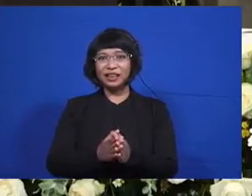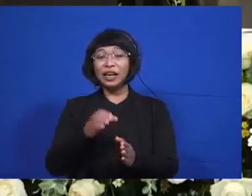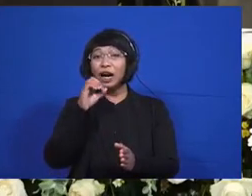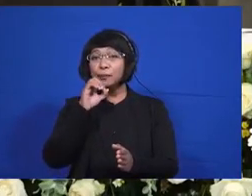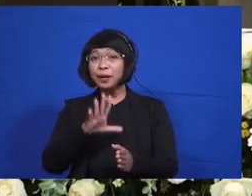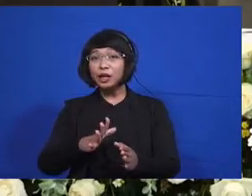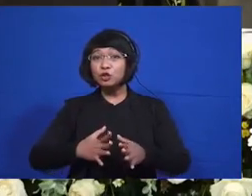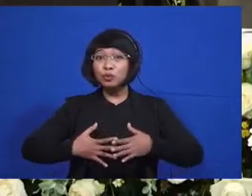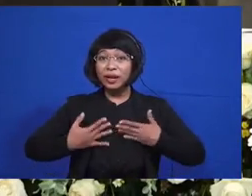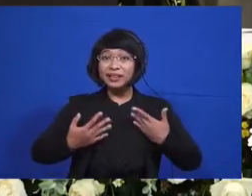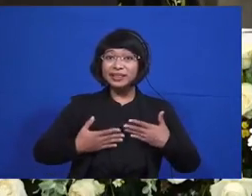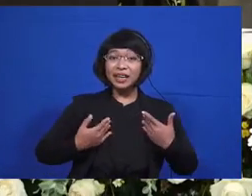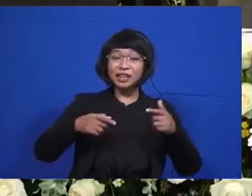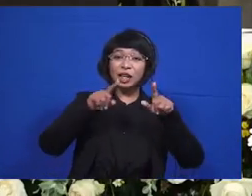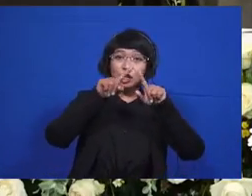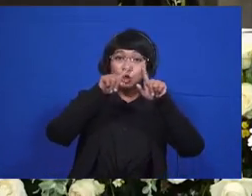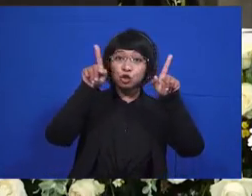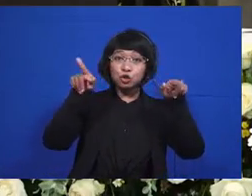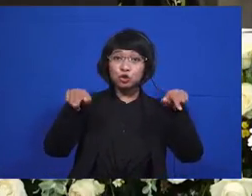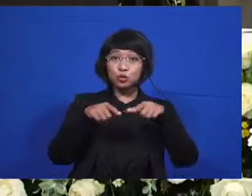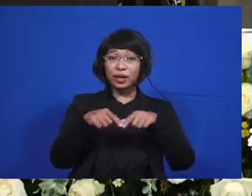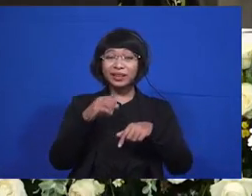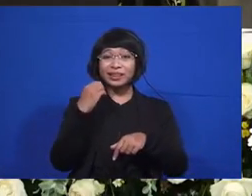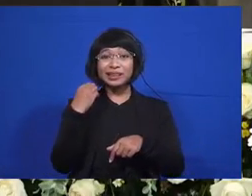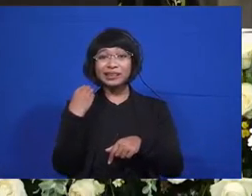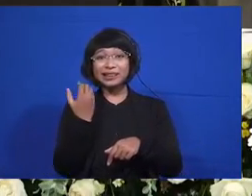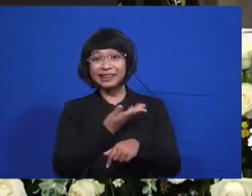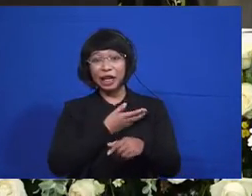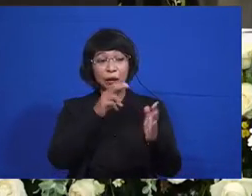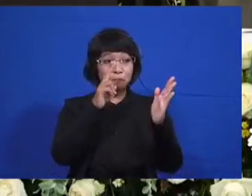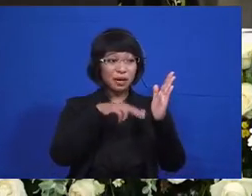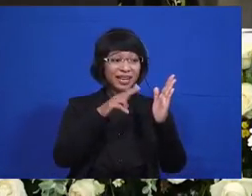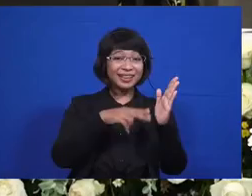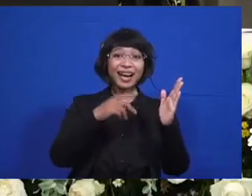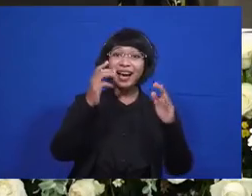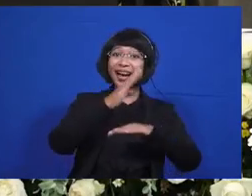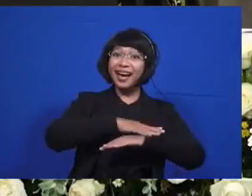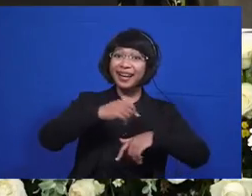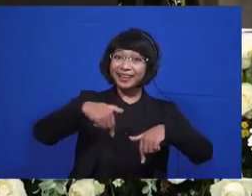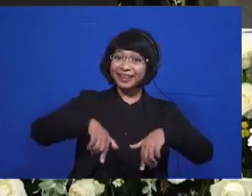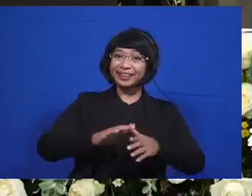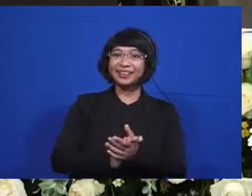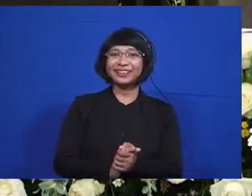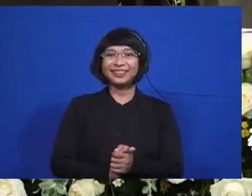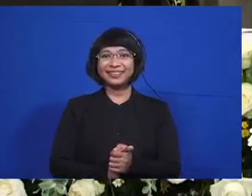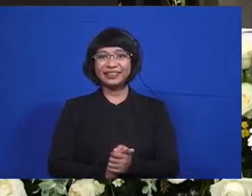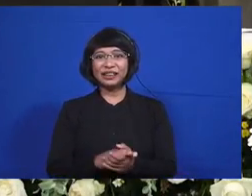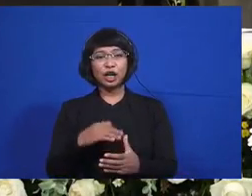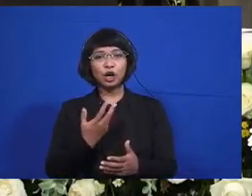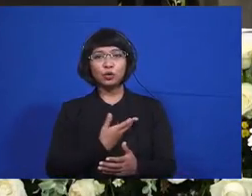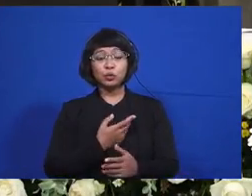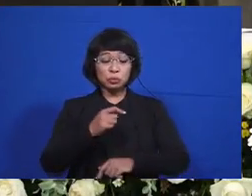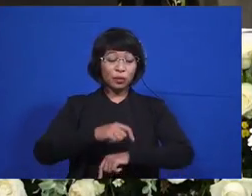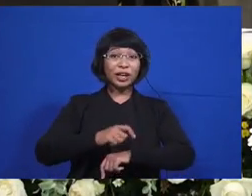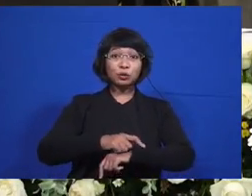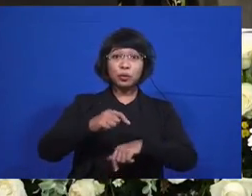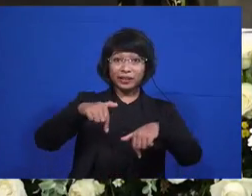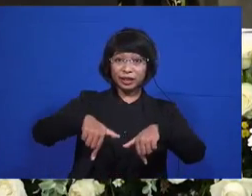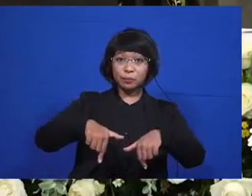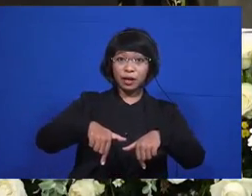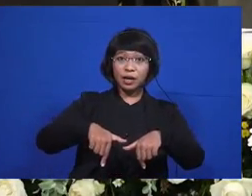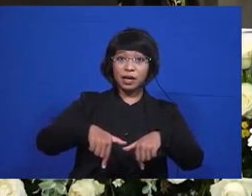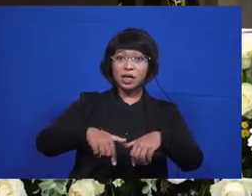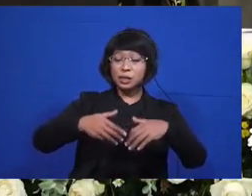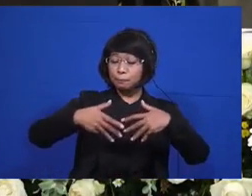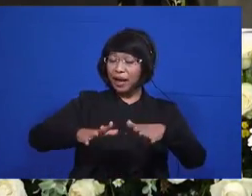suratnya yang kita baca hari ini mengatakan, saatku sudah tiba, saya telah mencucurkan semuanya sampai pada titik darah